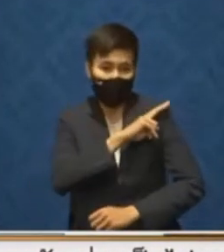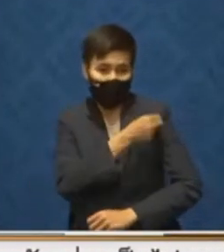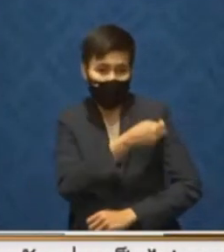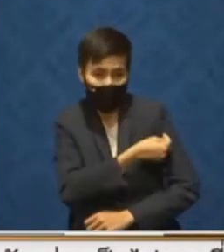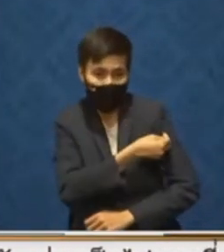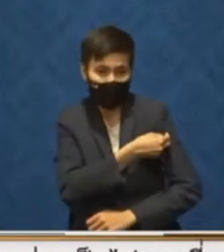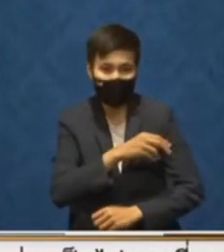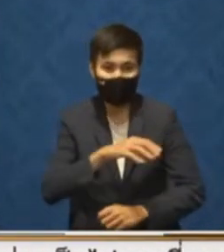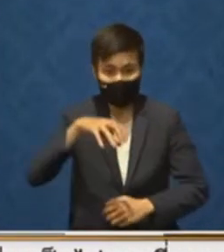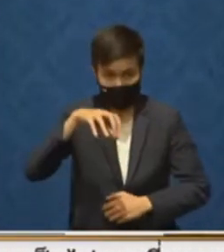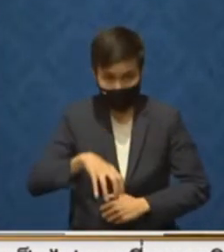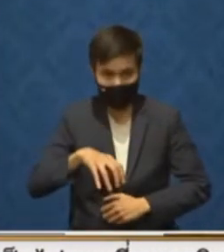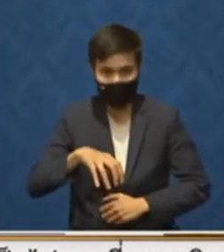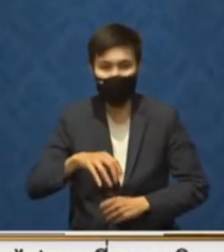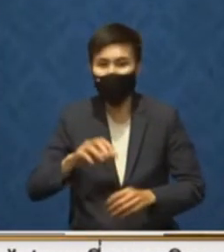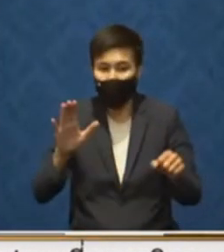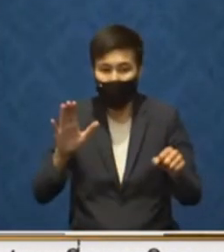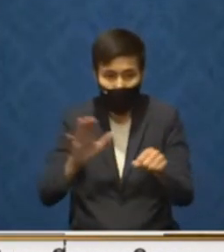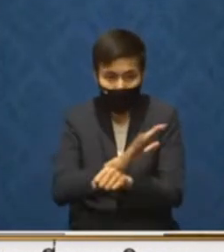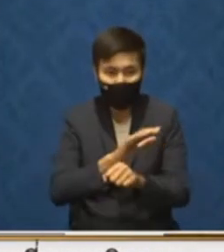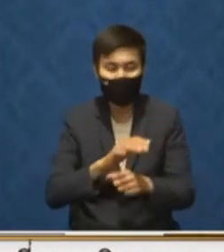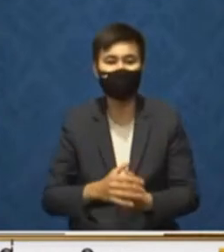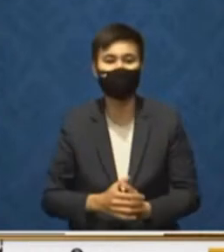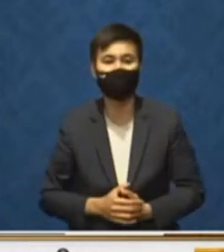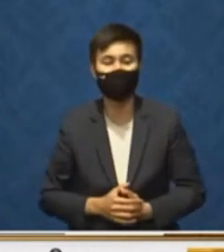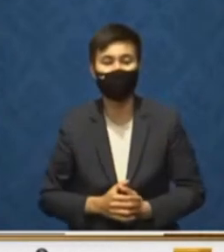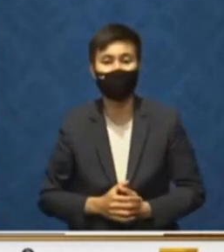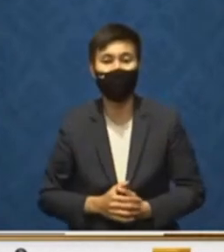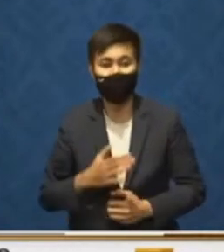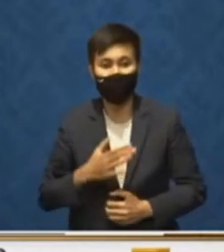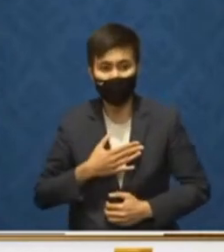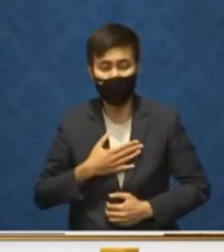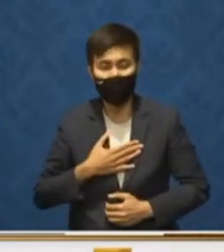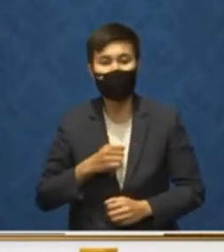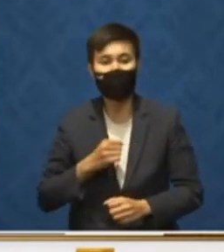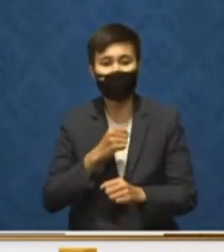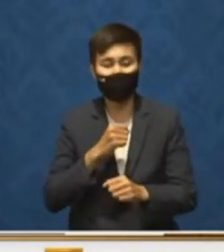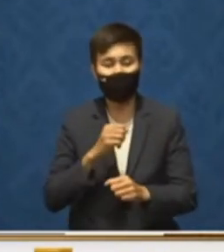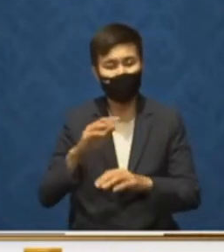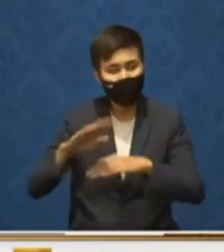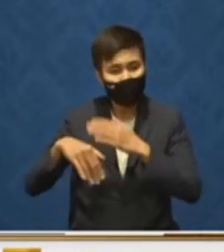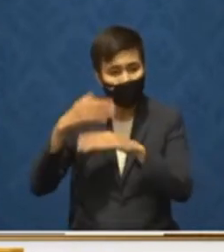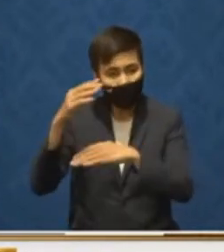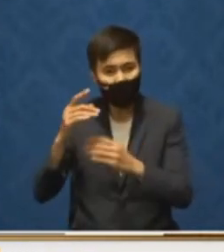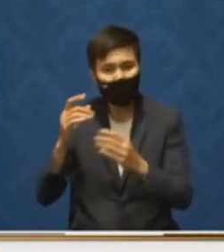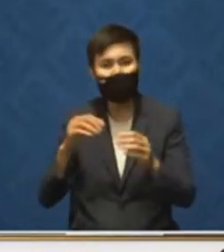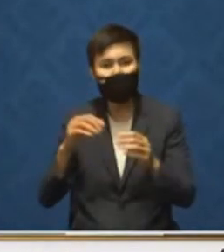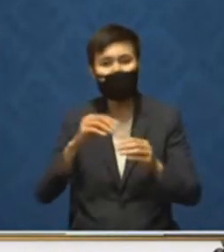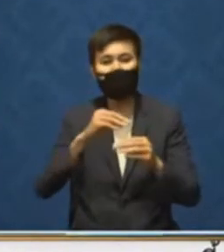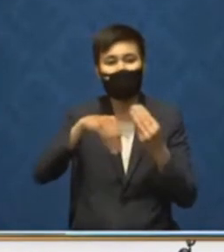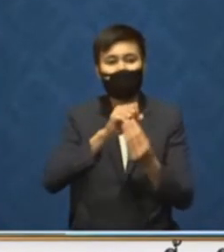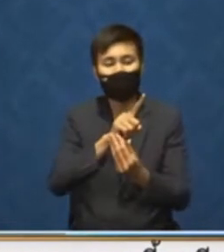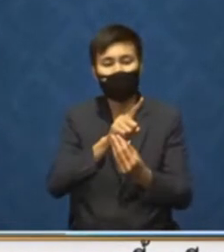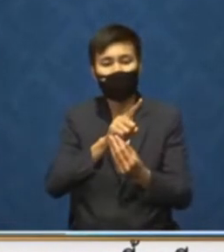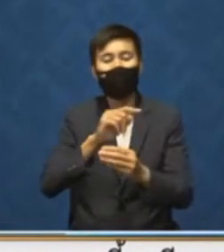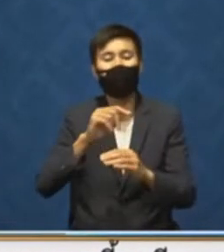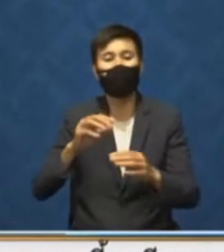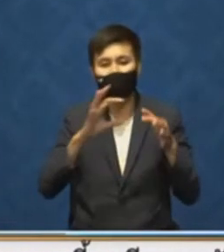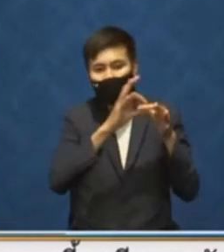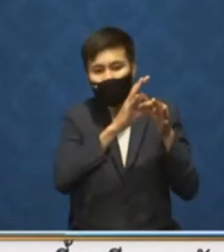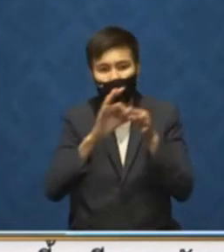นะครับนอกจากกันทุนดังกล่าวแล้วผมได้เตรียมขับเคลื่อนถ้าอธิบายของประเทศเรื่องต้องสอดคล้องกับธรรมดาของโลกในวันข้างหน้า